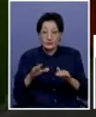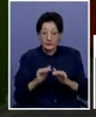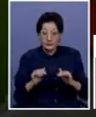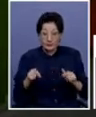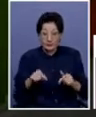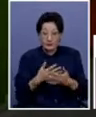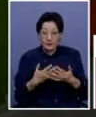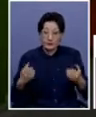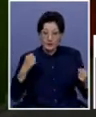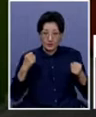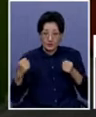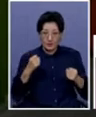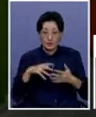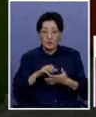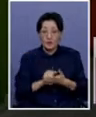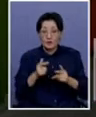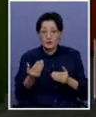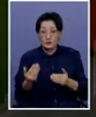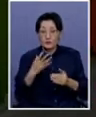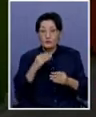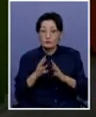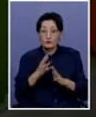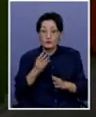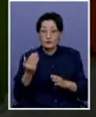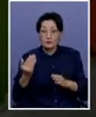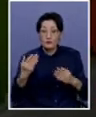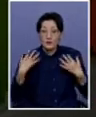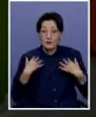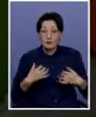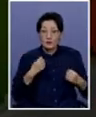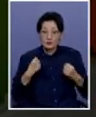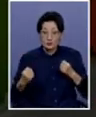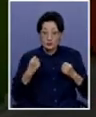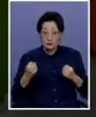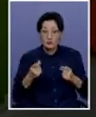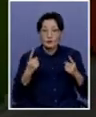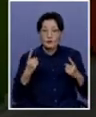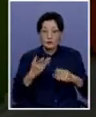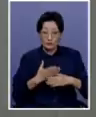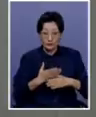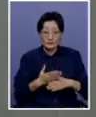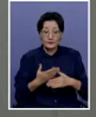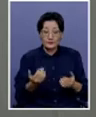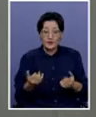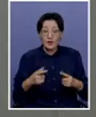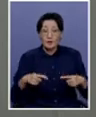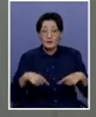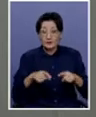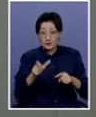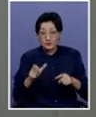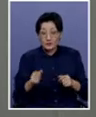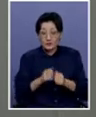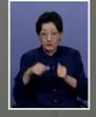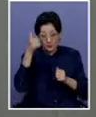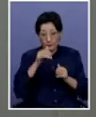мұнда түрлі жаттығулар жасайды, ал бұл өз кезегінде олардың денсаулығын нығайтуға үлкен септігін тигізеді. Ұйымдастырушылар жыл